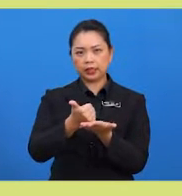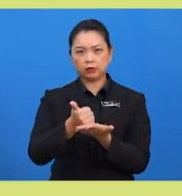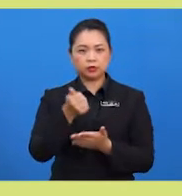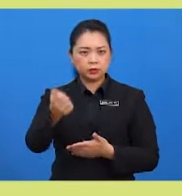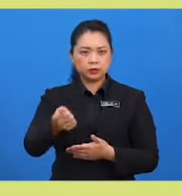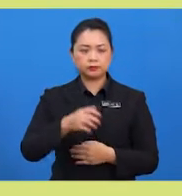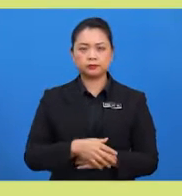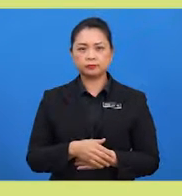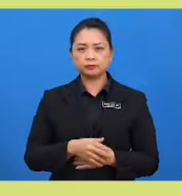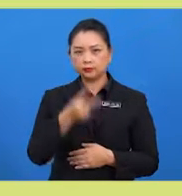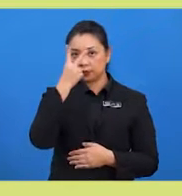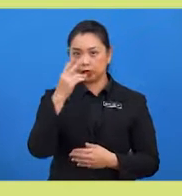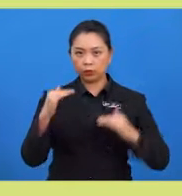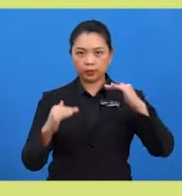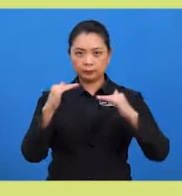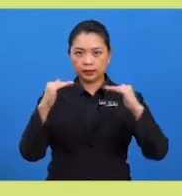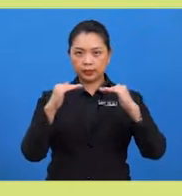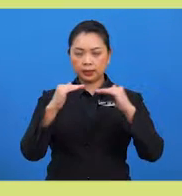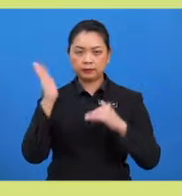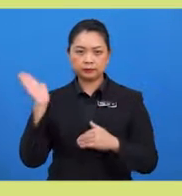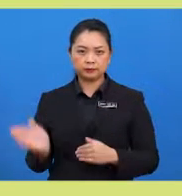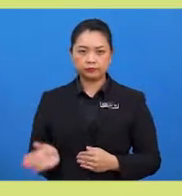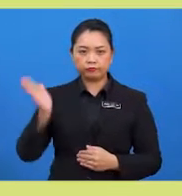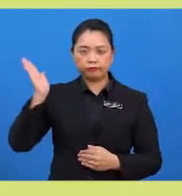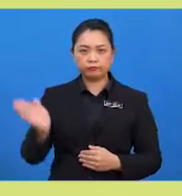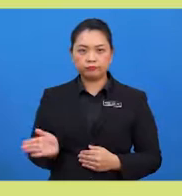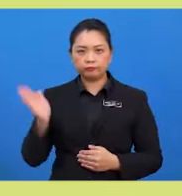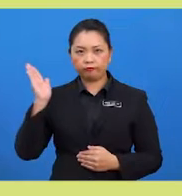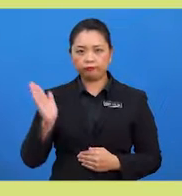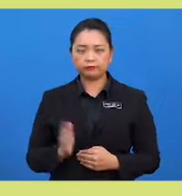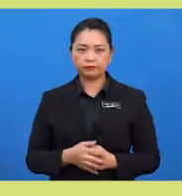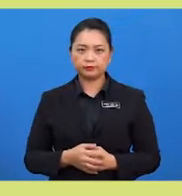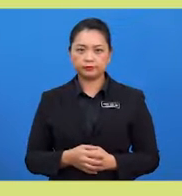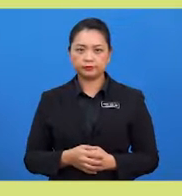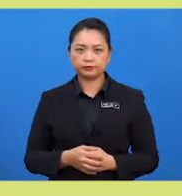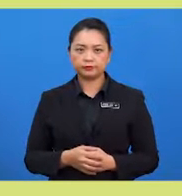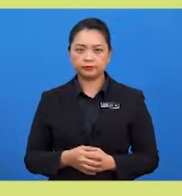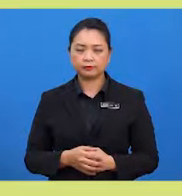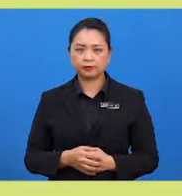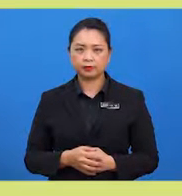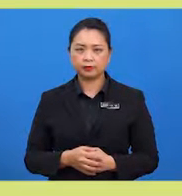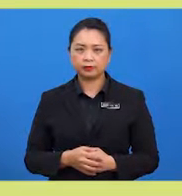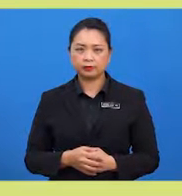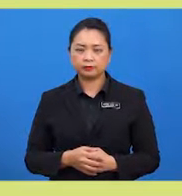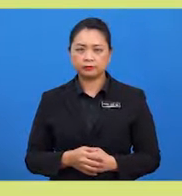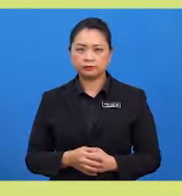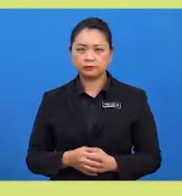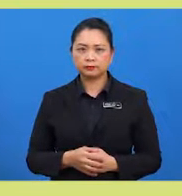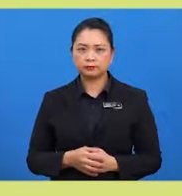Imbangan duga pada 31 Julai 2019, modal kredit RM 50,000, tunai